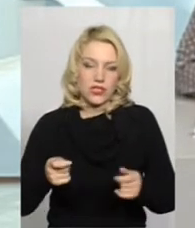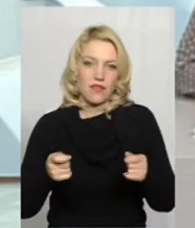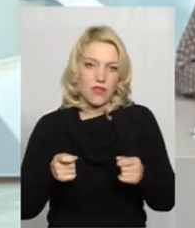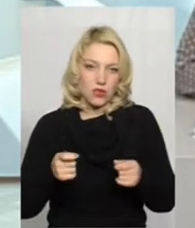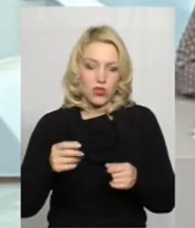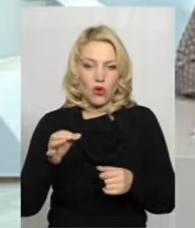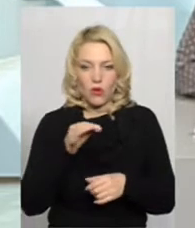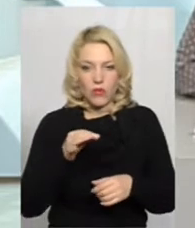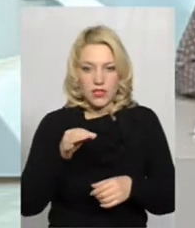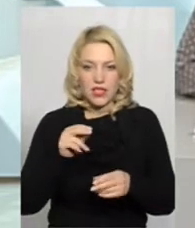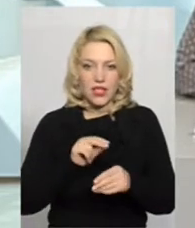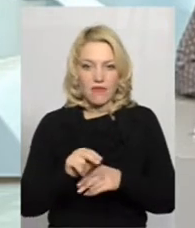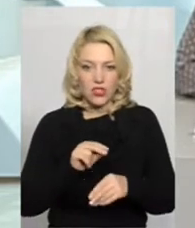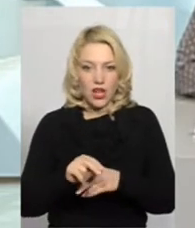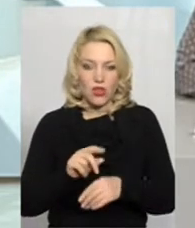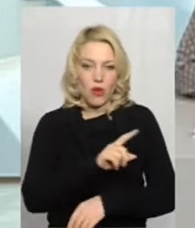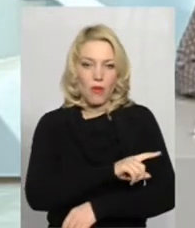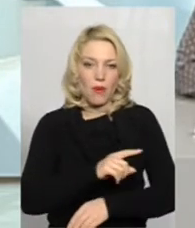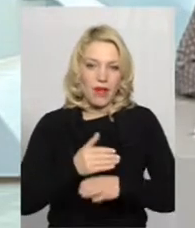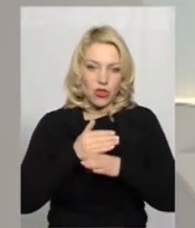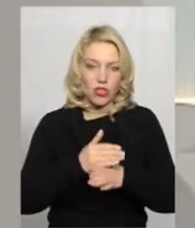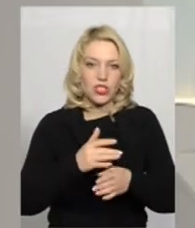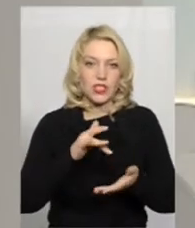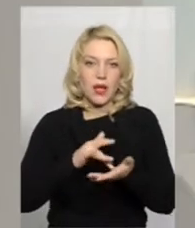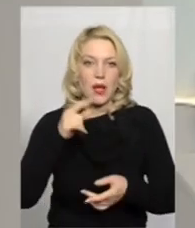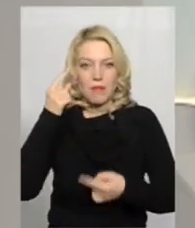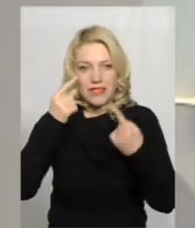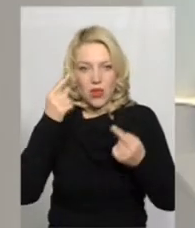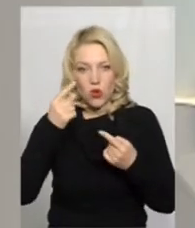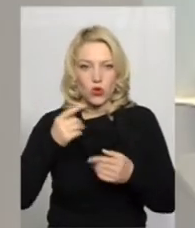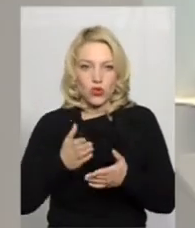завідувачкою обласного навчально-методичного центру психологічної служби. З